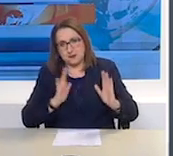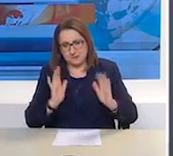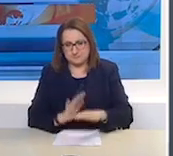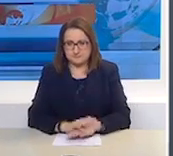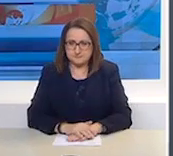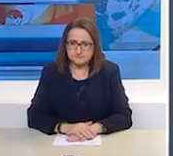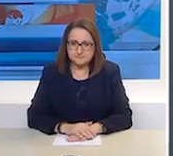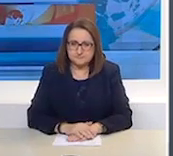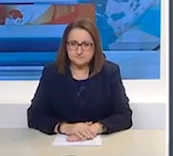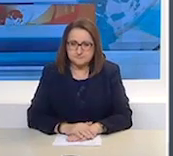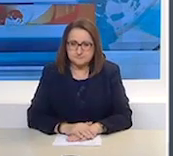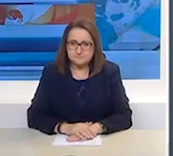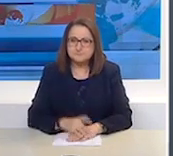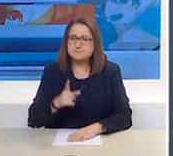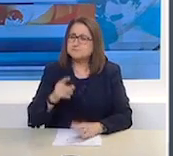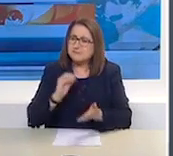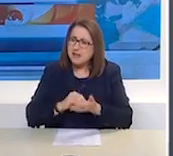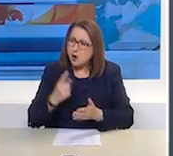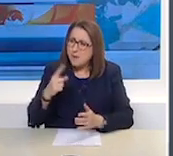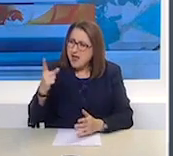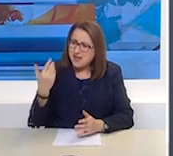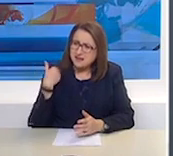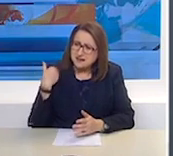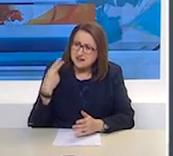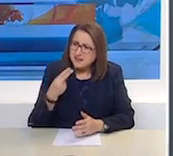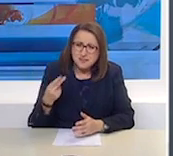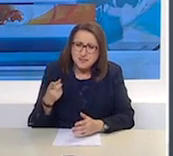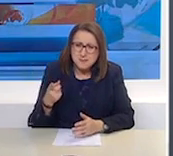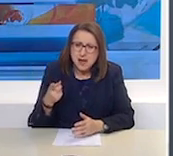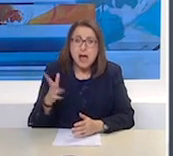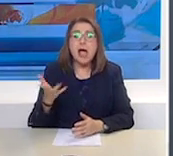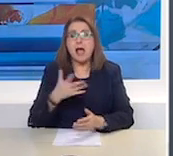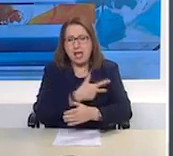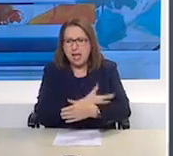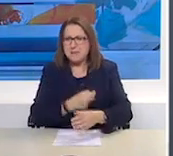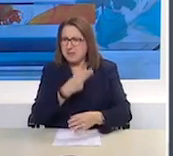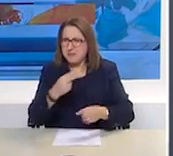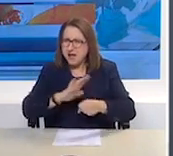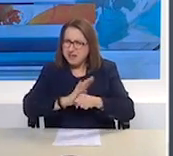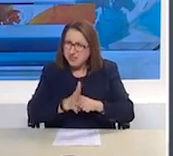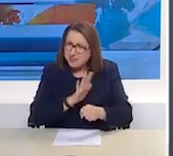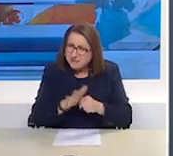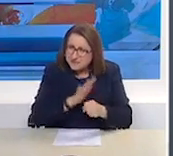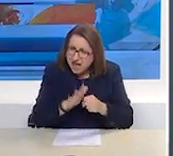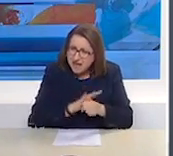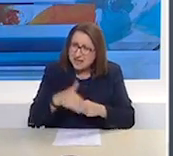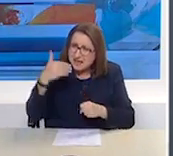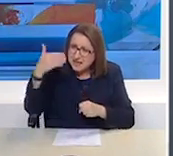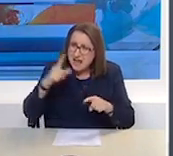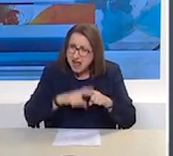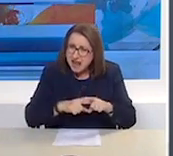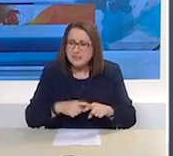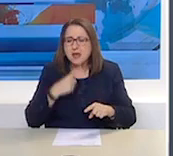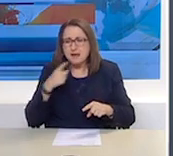Αν δεν κάνω λάθος, υπήρχε και ένα ερώτημα στο τέλος για την επάρκεια. Ναι, όσον αφορά την επάρκεια,